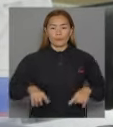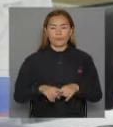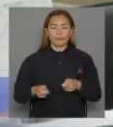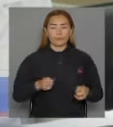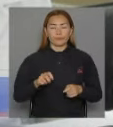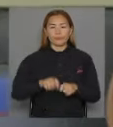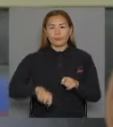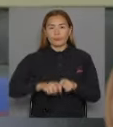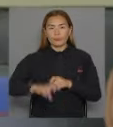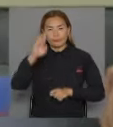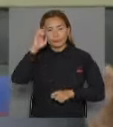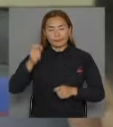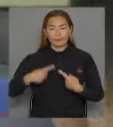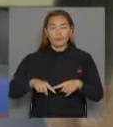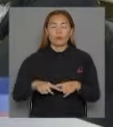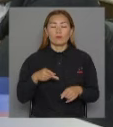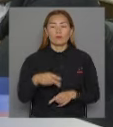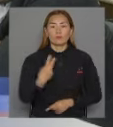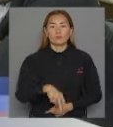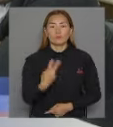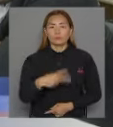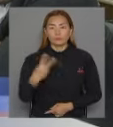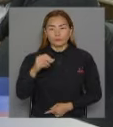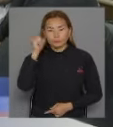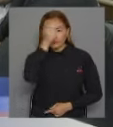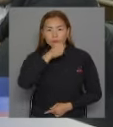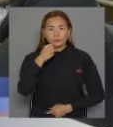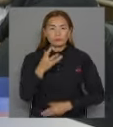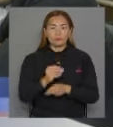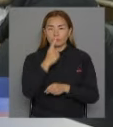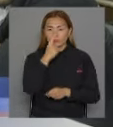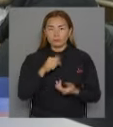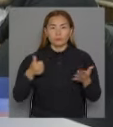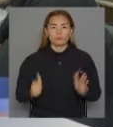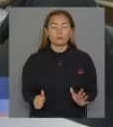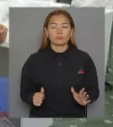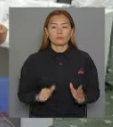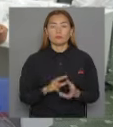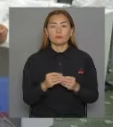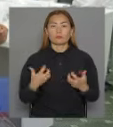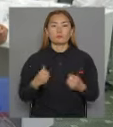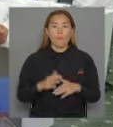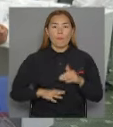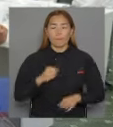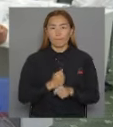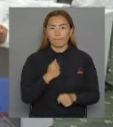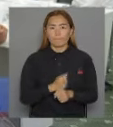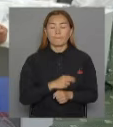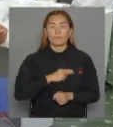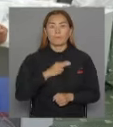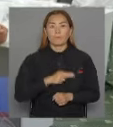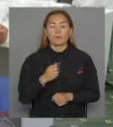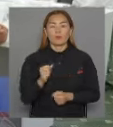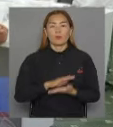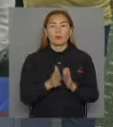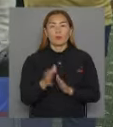құзыретті бақылаушы мемлекеттік органдардың 2020-2022 жылдардағы және биылғы жылдың 6 айындағы денсаулық сақтау саласында қалыптасқан